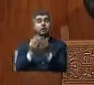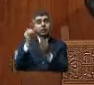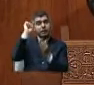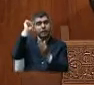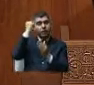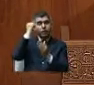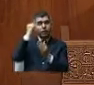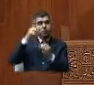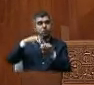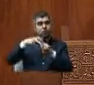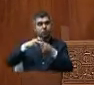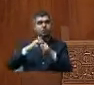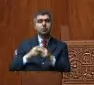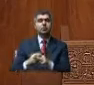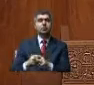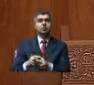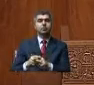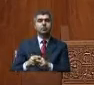والتعليم